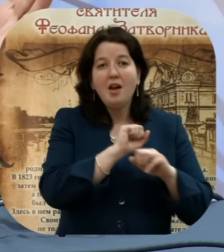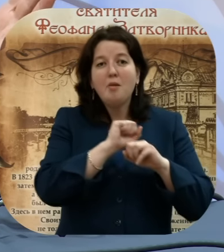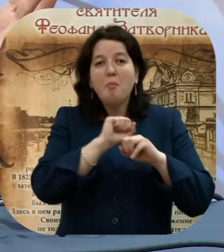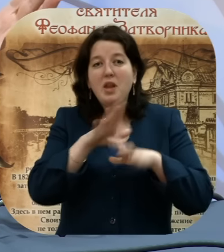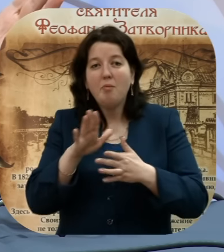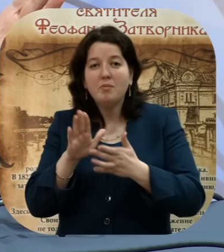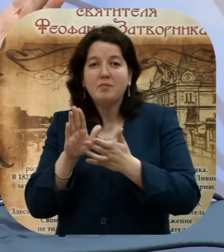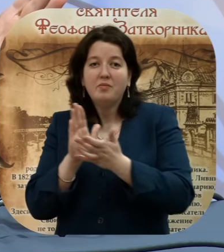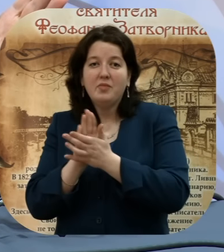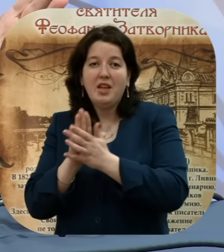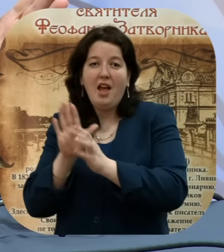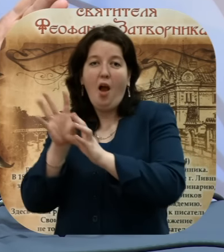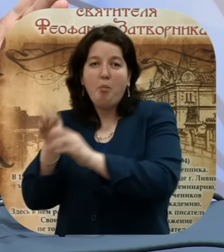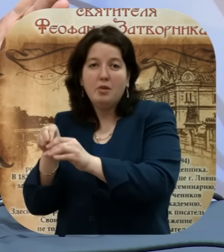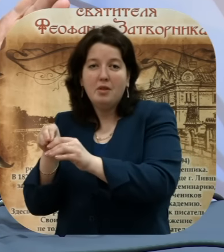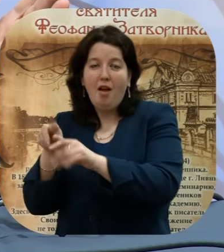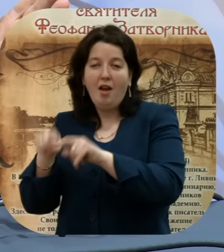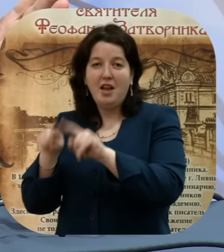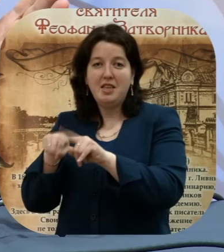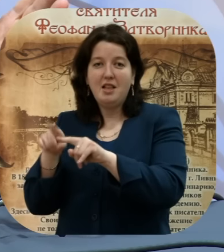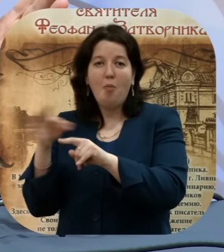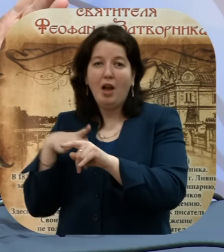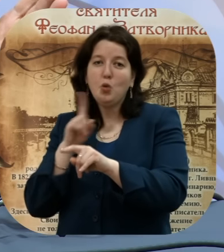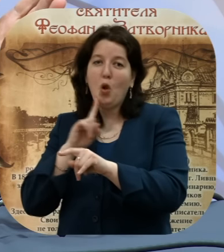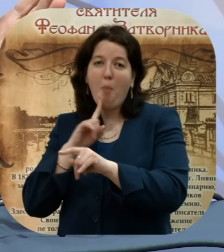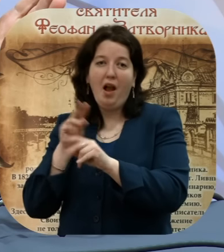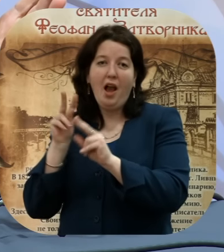тогда от причастия остается?